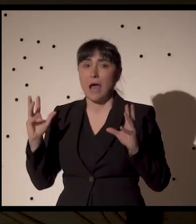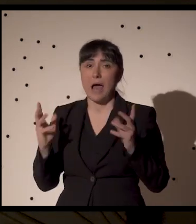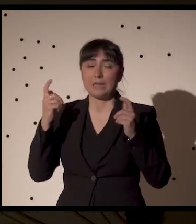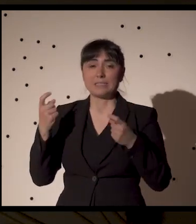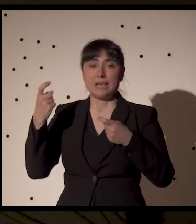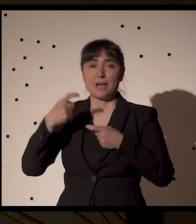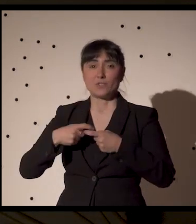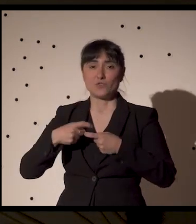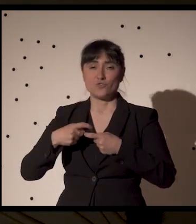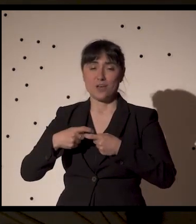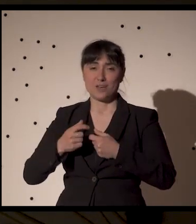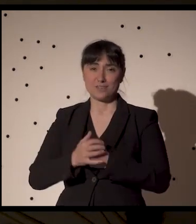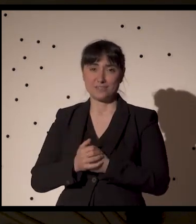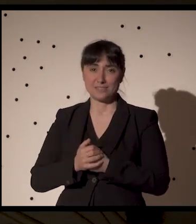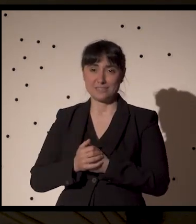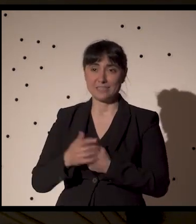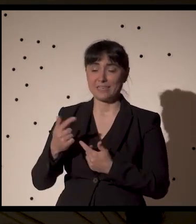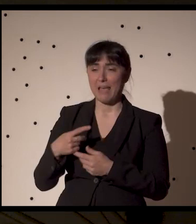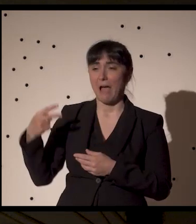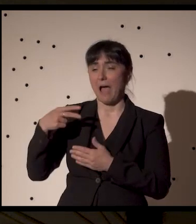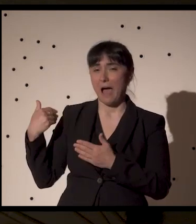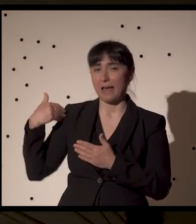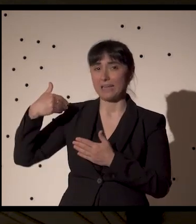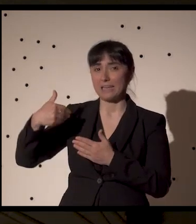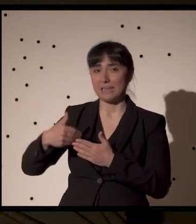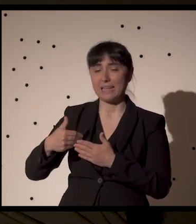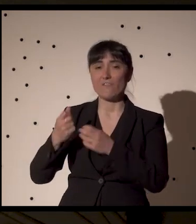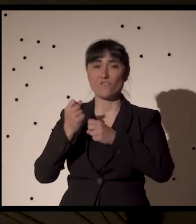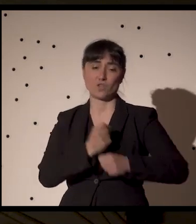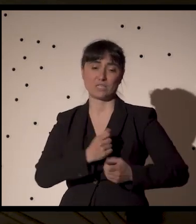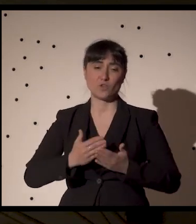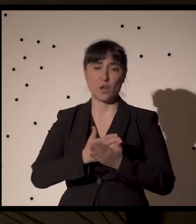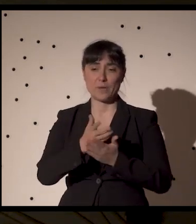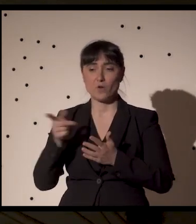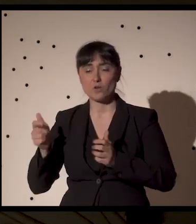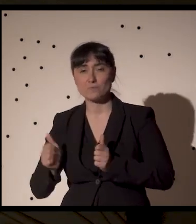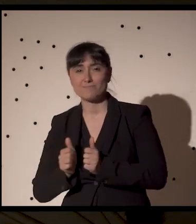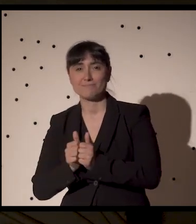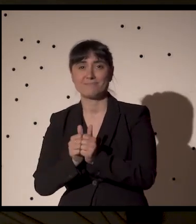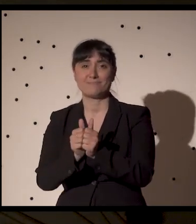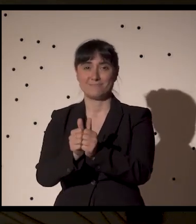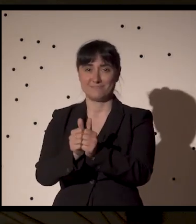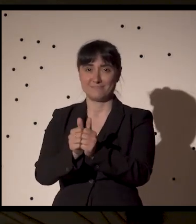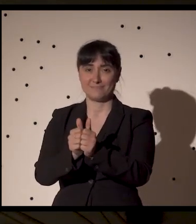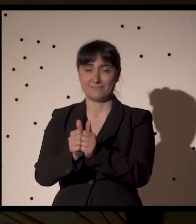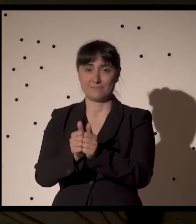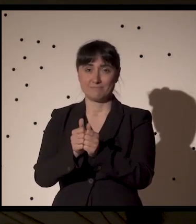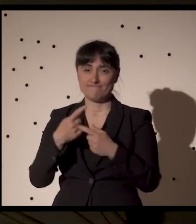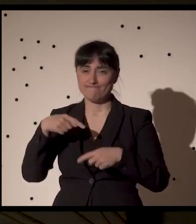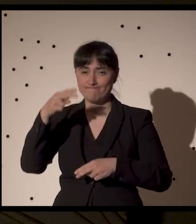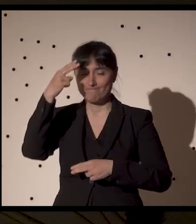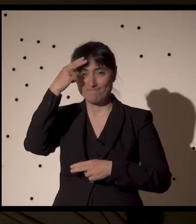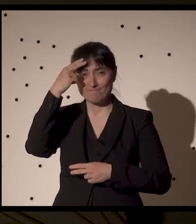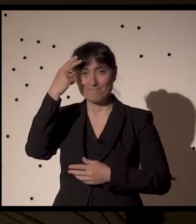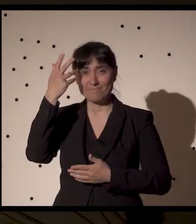questi anni accompagnano il percorso della fondazione a ricordare che il Piccolo Teatro di Milano come era nelle intenzioni dei fondatori